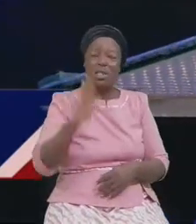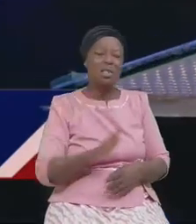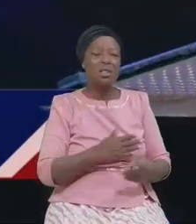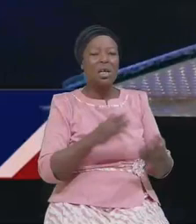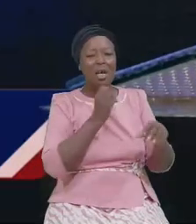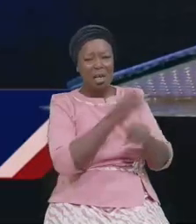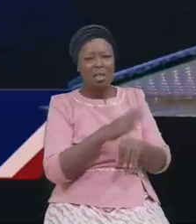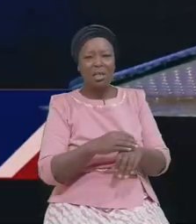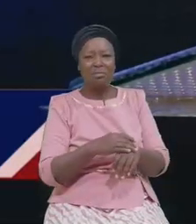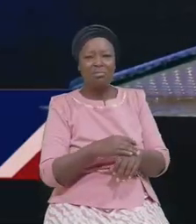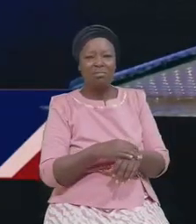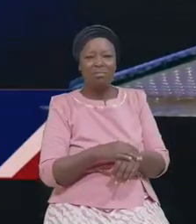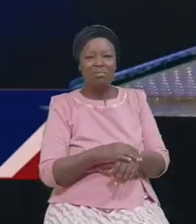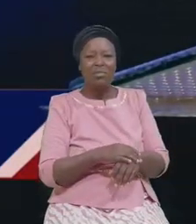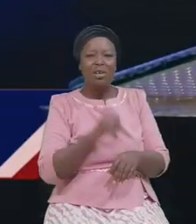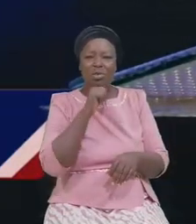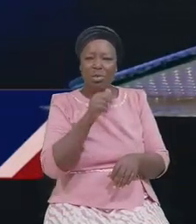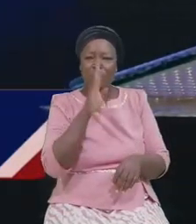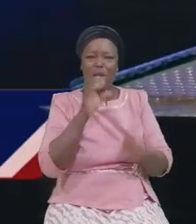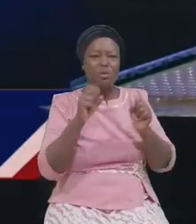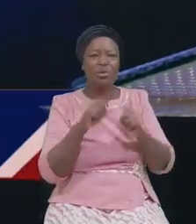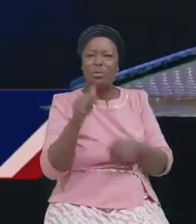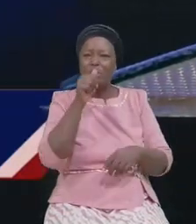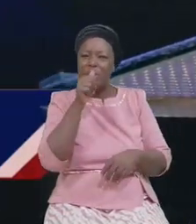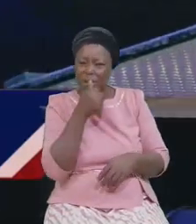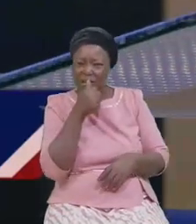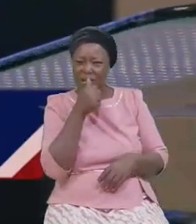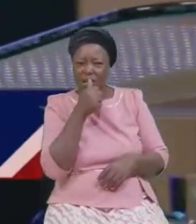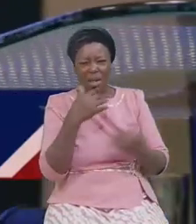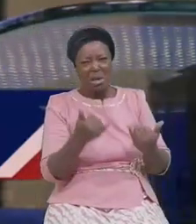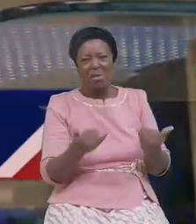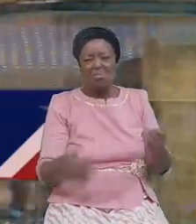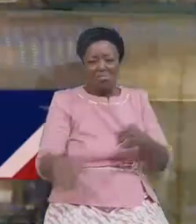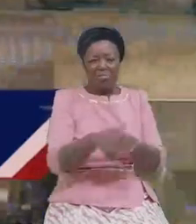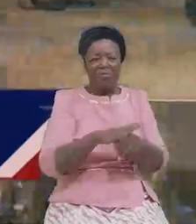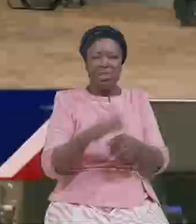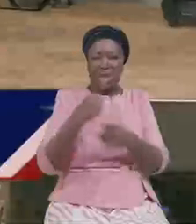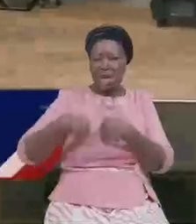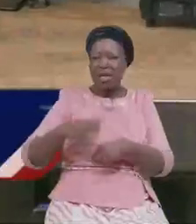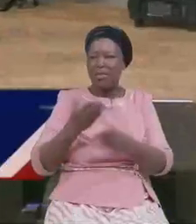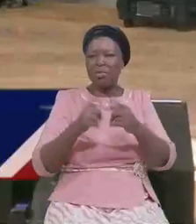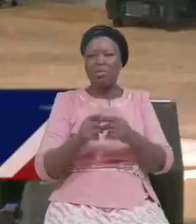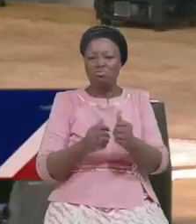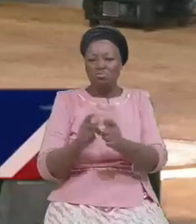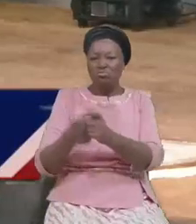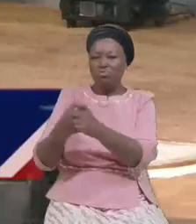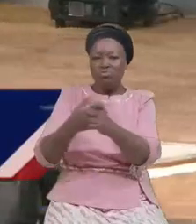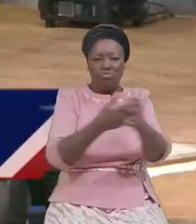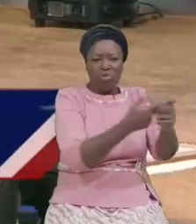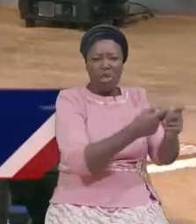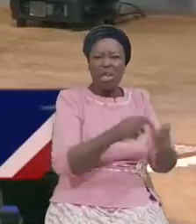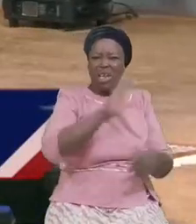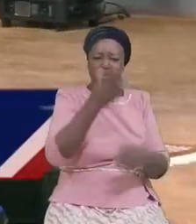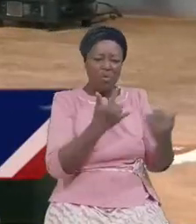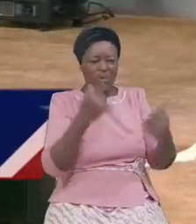L'impatience les a surbergés. Et ils voulaient courir et n'ont pas attendu ce que dit